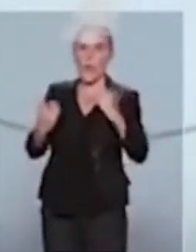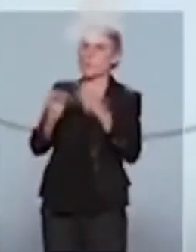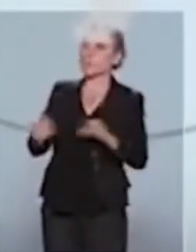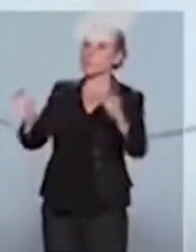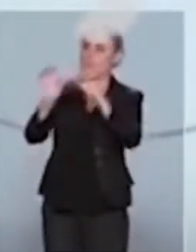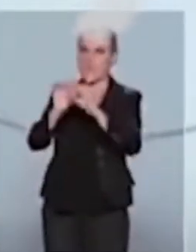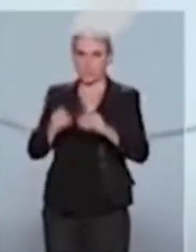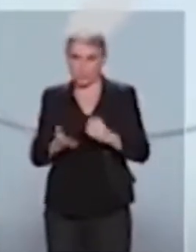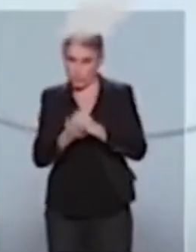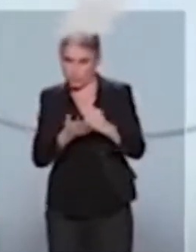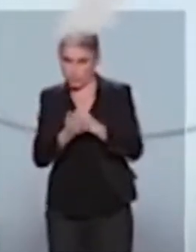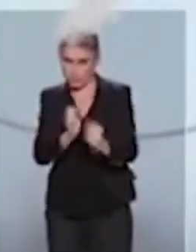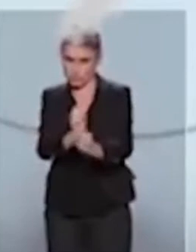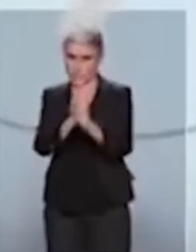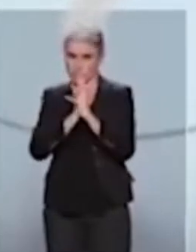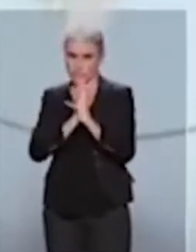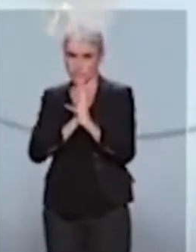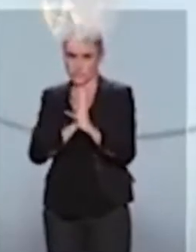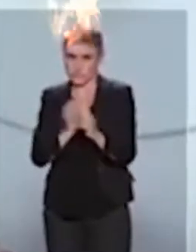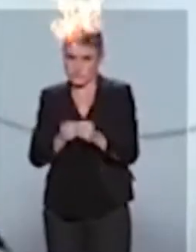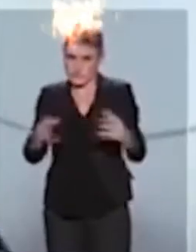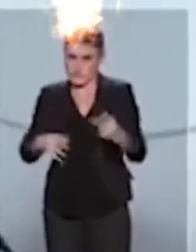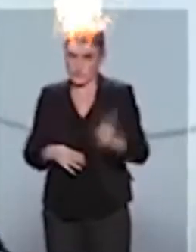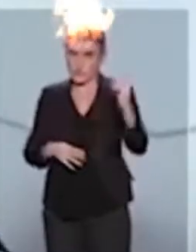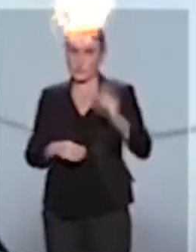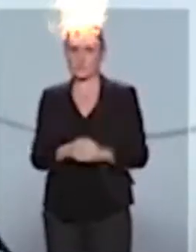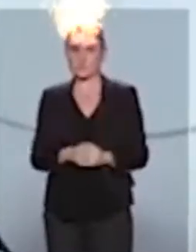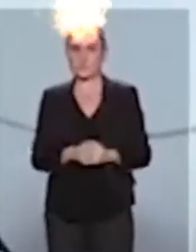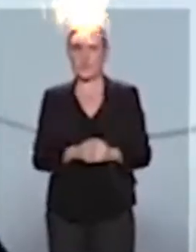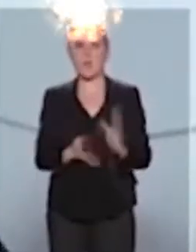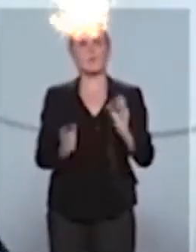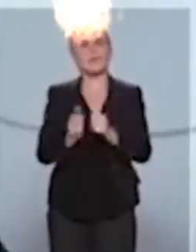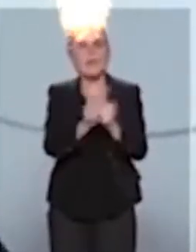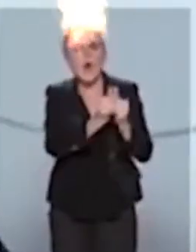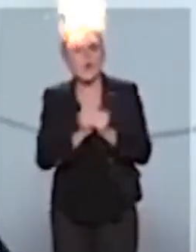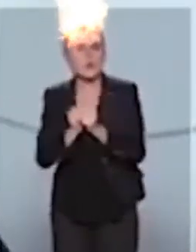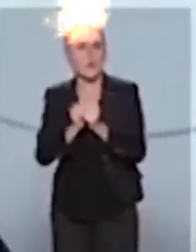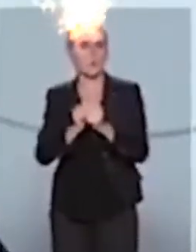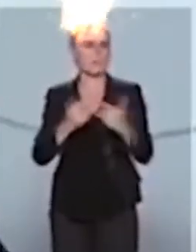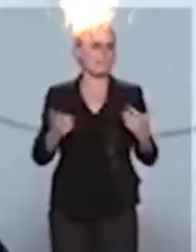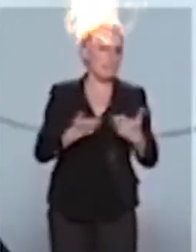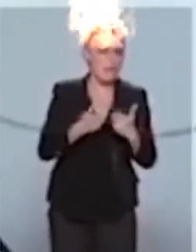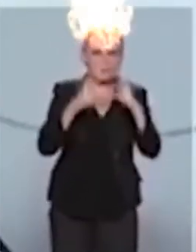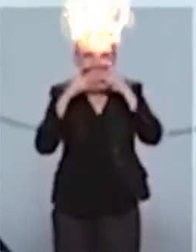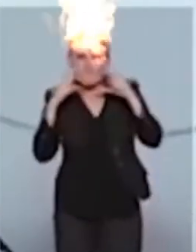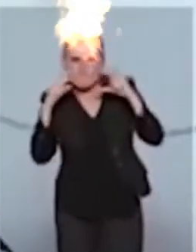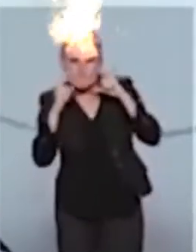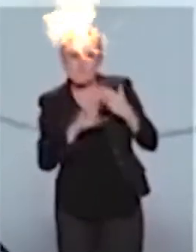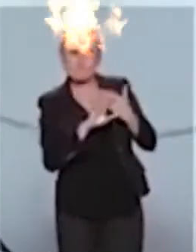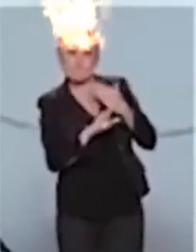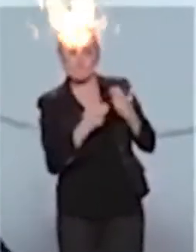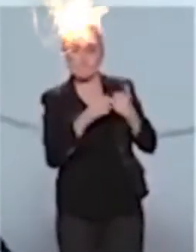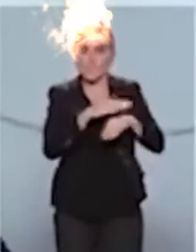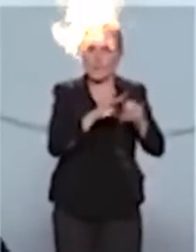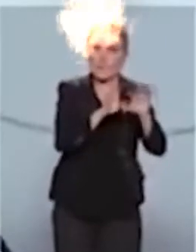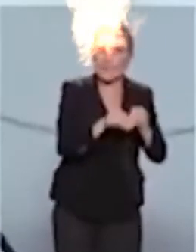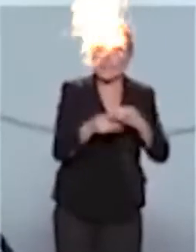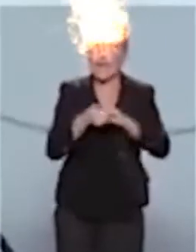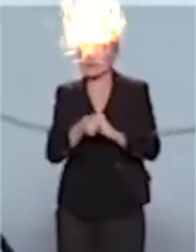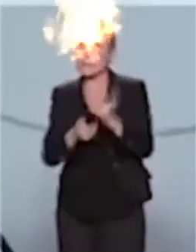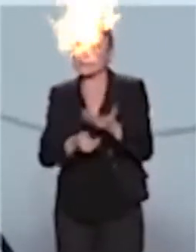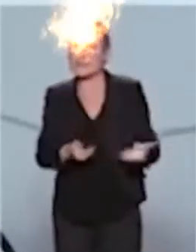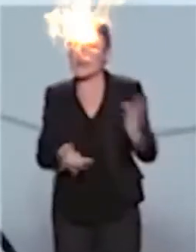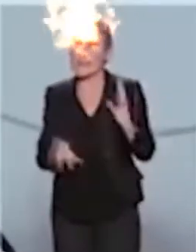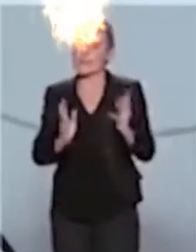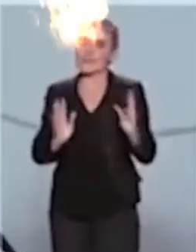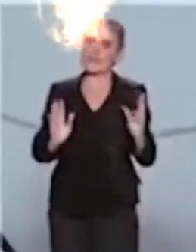Nous aurions collectivement sans doute dû davantage respecter les gestes barrières, en particulier au sein de la famille ou avec les amis qui sont les lieux où nous nous